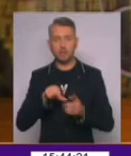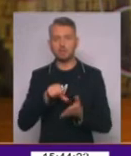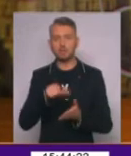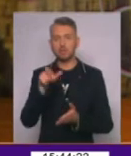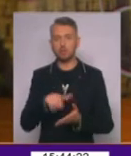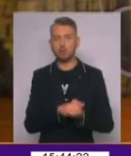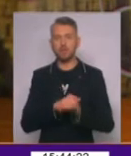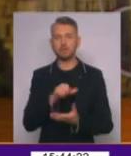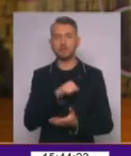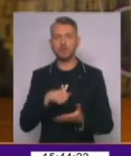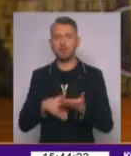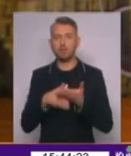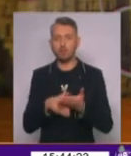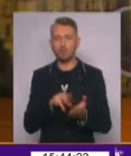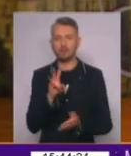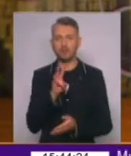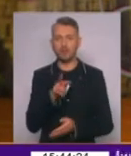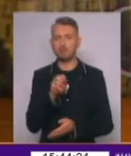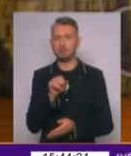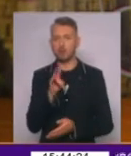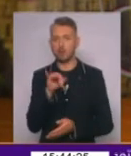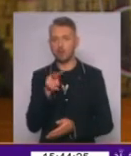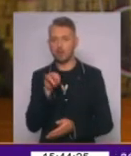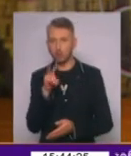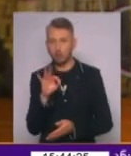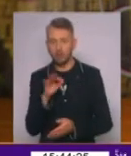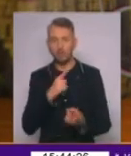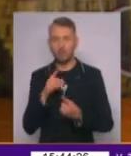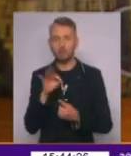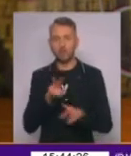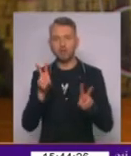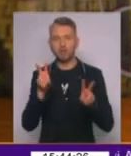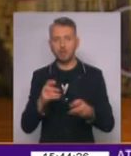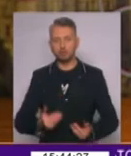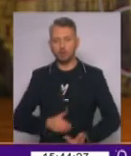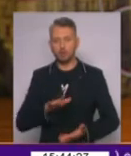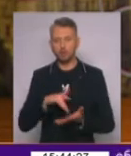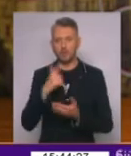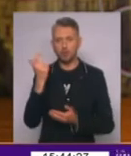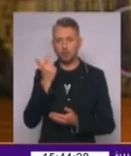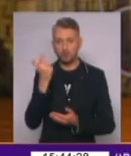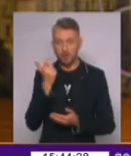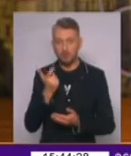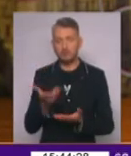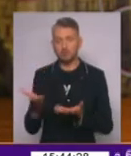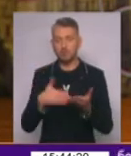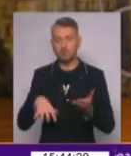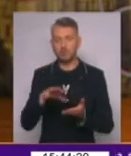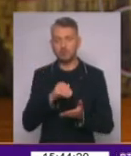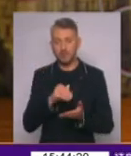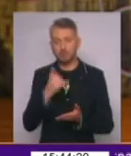об'єднання «Самопоміч» пані Наталією Манойленко. Ми сьогодні говоримо про тематику житлово-комунального господарства, тож я запрошую всіх